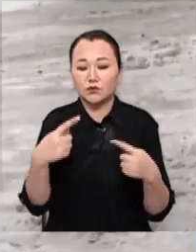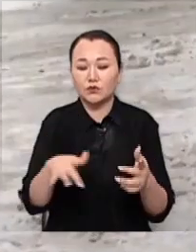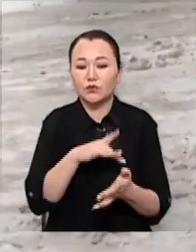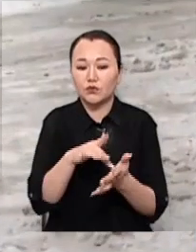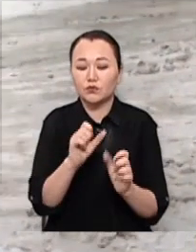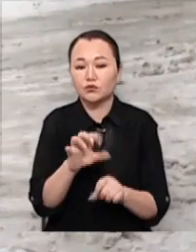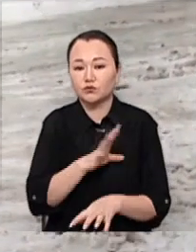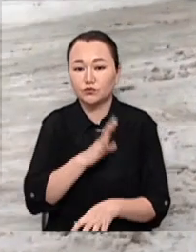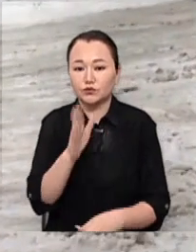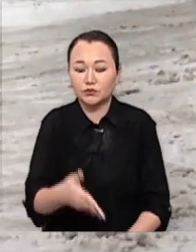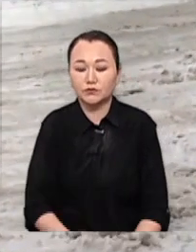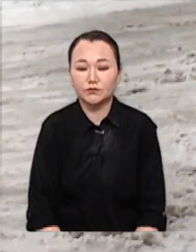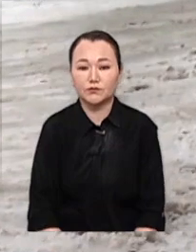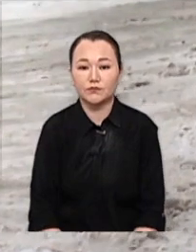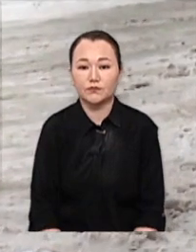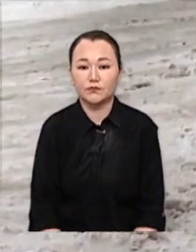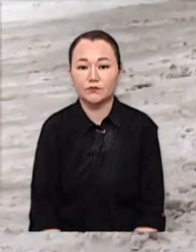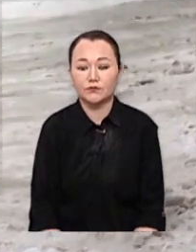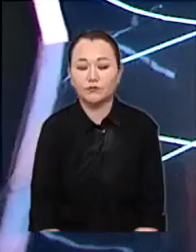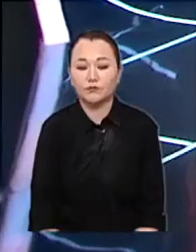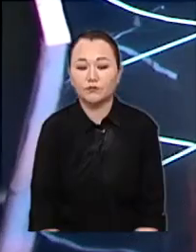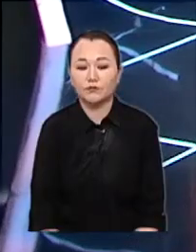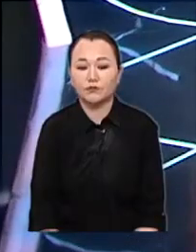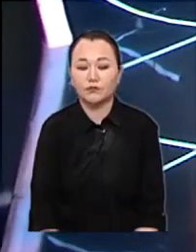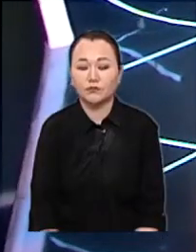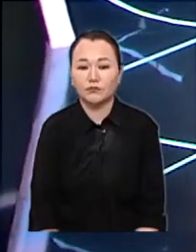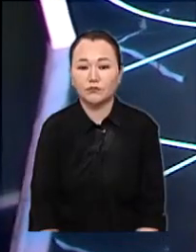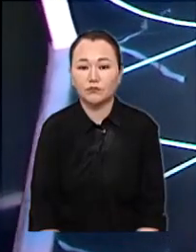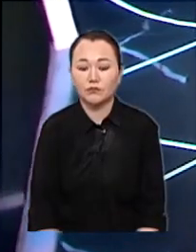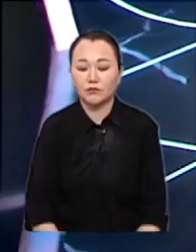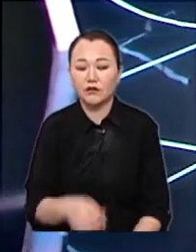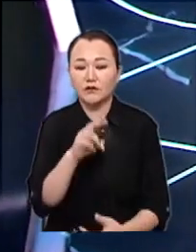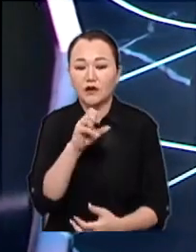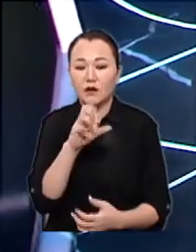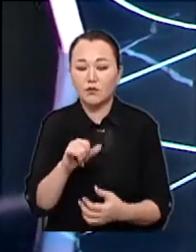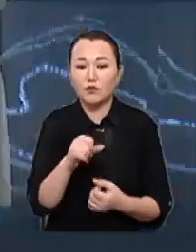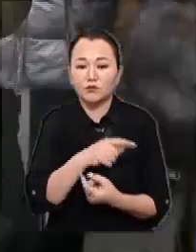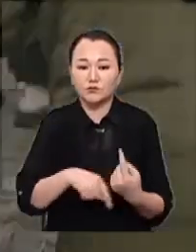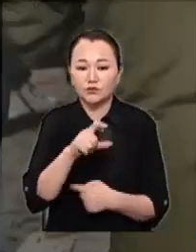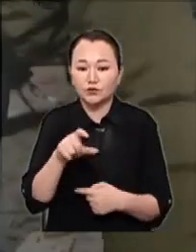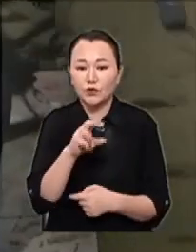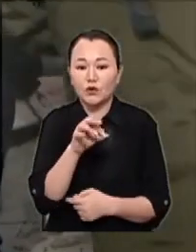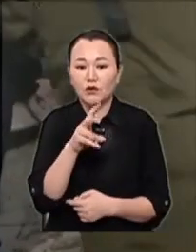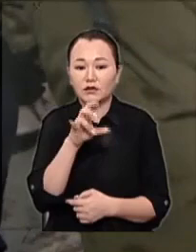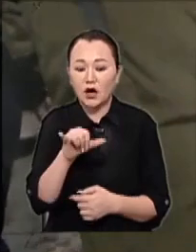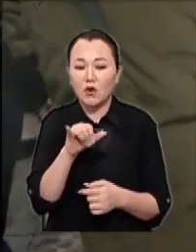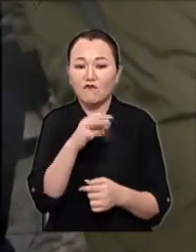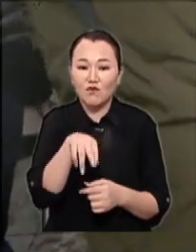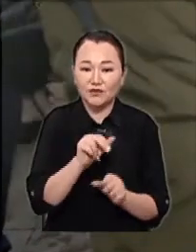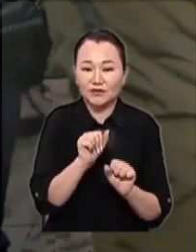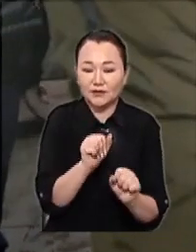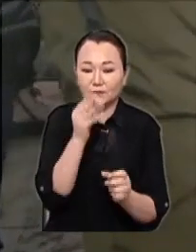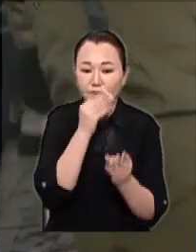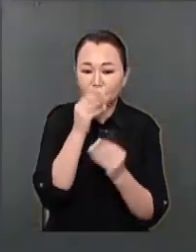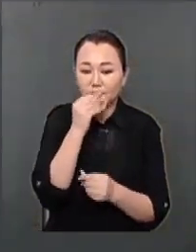Рахай, Дәулетбай Нұрмахан, Информ Бюро, Тараз. Даму кәсіпкерлерді қолдау қорының атын жамылғандар